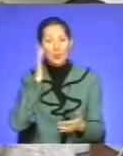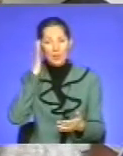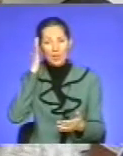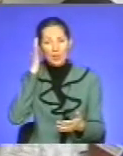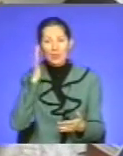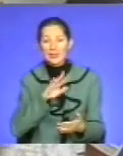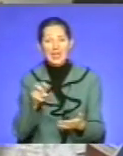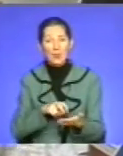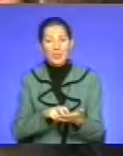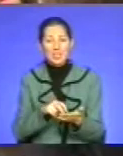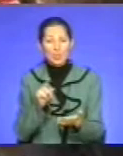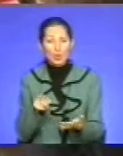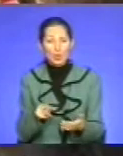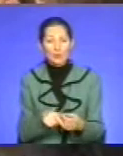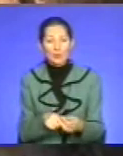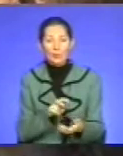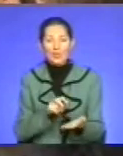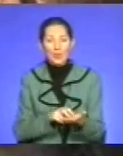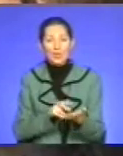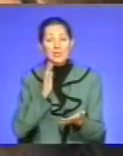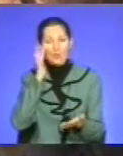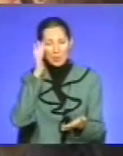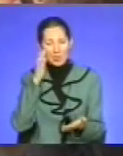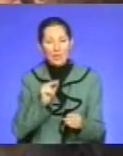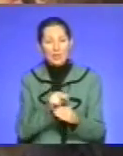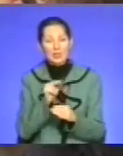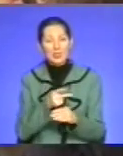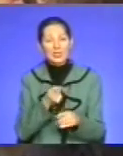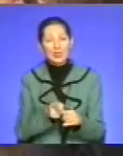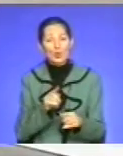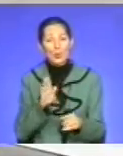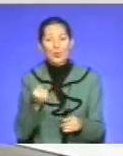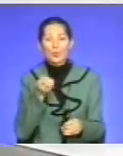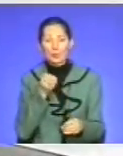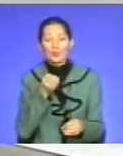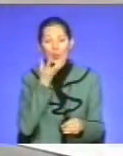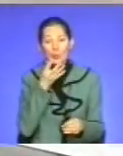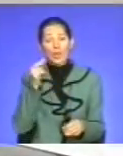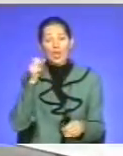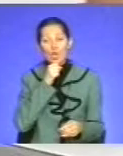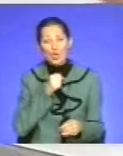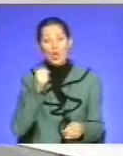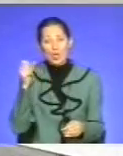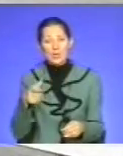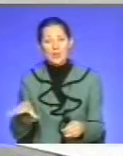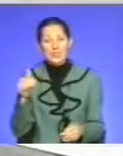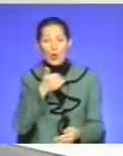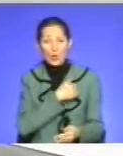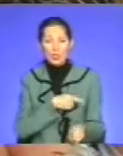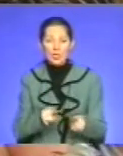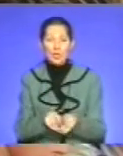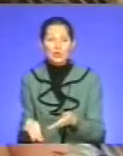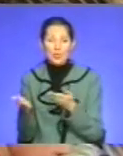не боячись цього. Не боятися мріяти, навчитись цього було б непогано і дорослим. Усіх охочих також